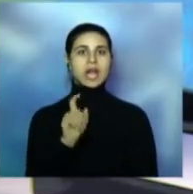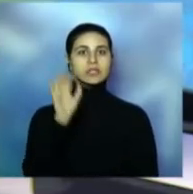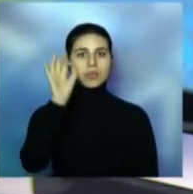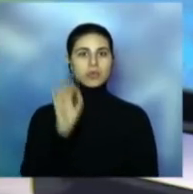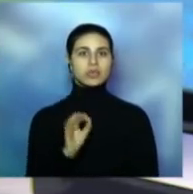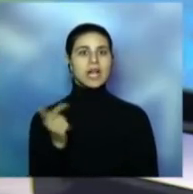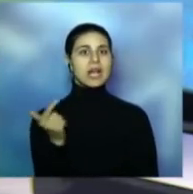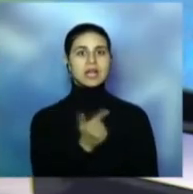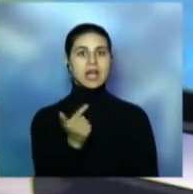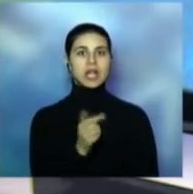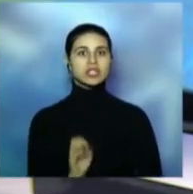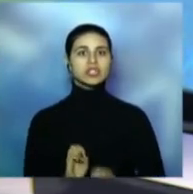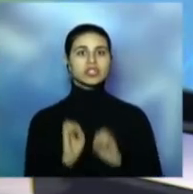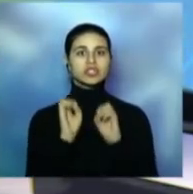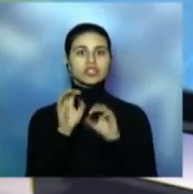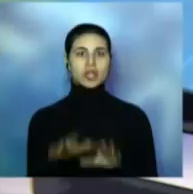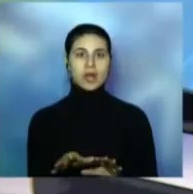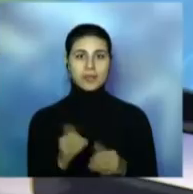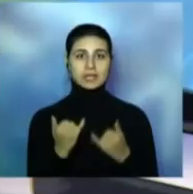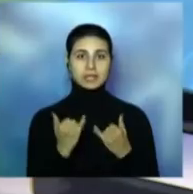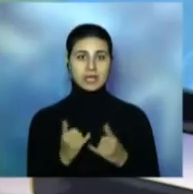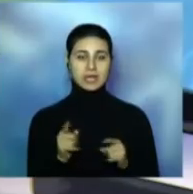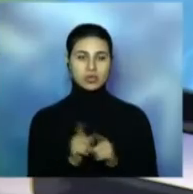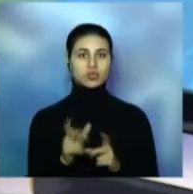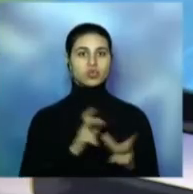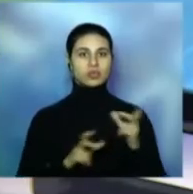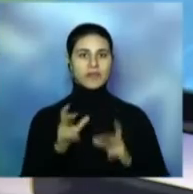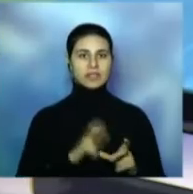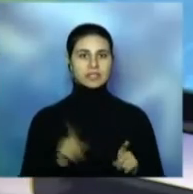100%-იანი გრანტით ჩააბარეს ეხლაც აი ახალგაზრდები